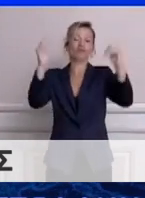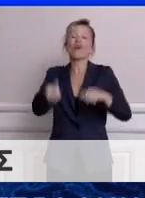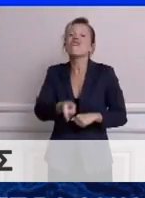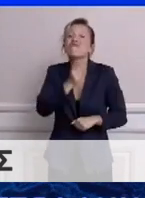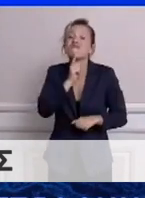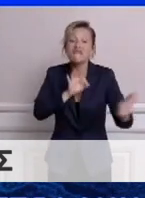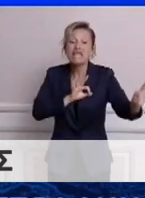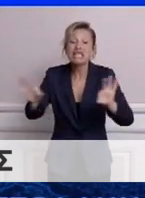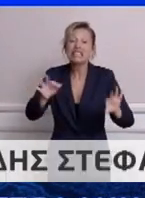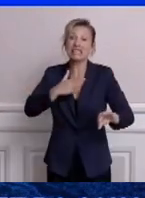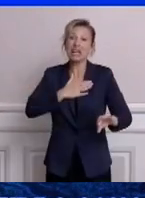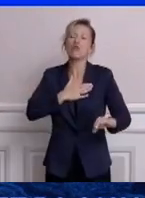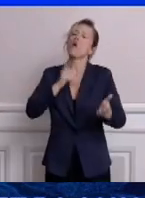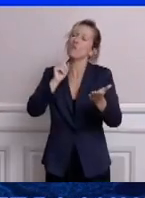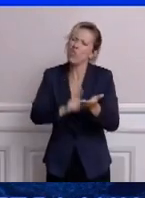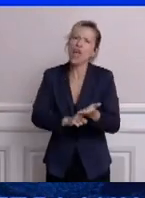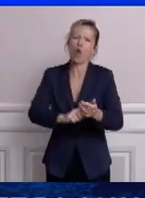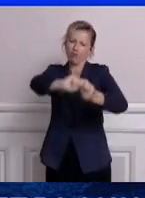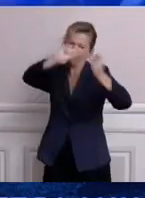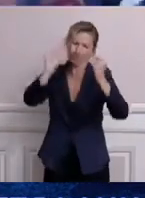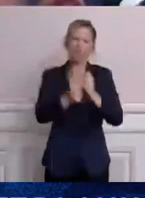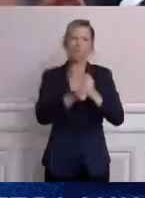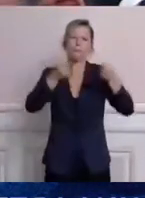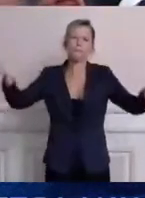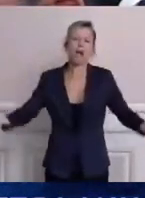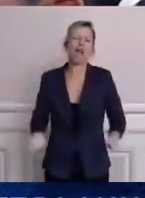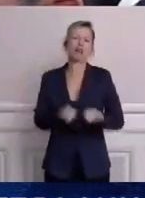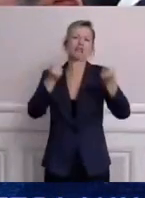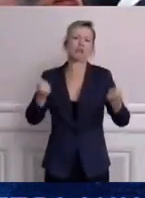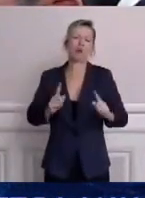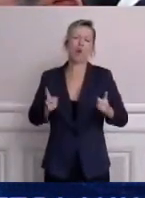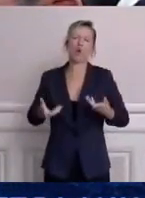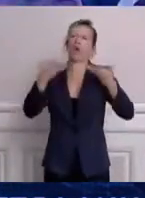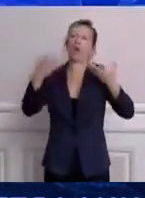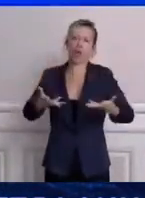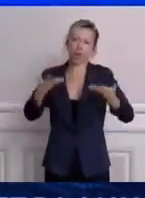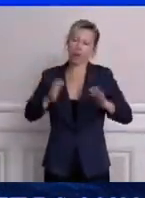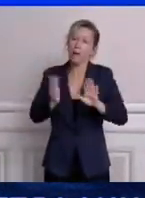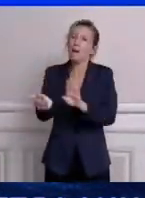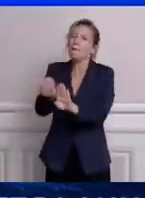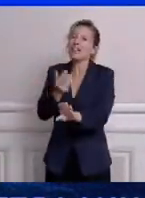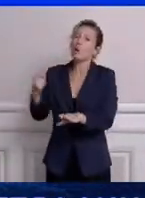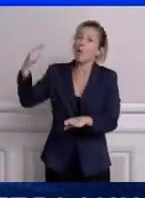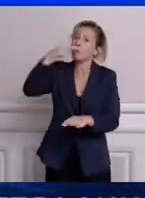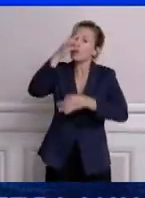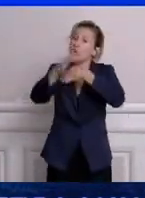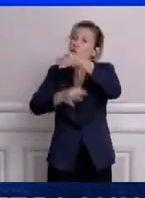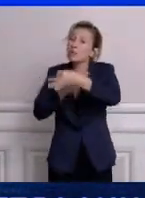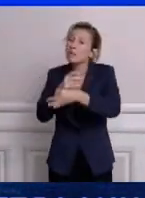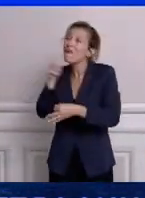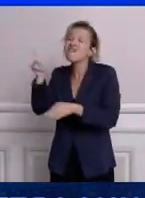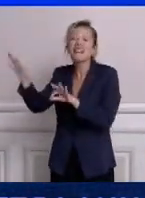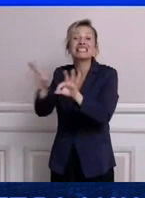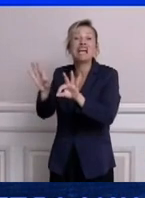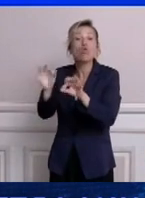να εφαρμόσω, ολοκληρώνοντας ή υποστηρίζοντας αποτελεσματικά τόσο τα έργα που ανέφερε ο Πρωθυπουργός, όσο και αυτά που θα